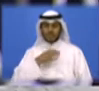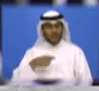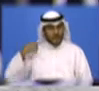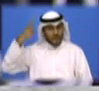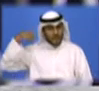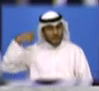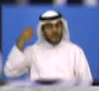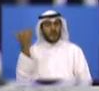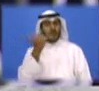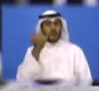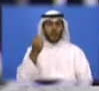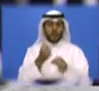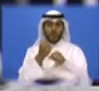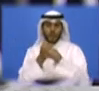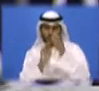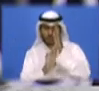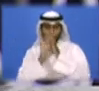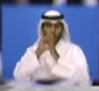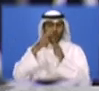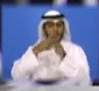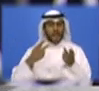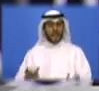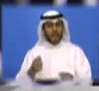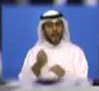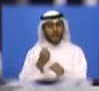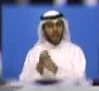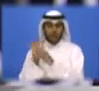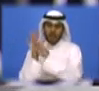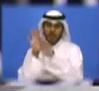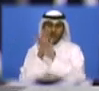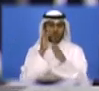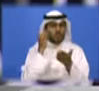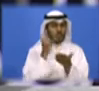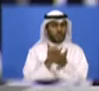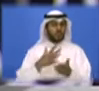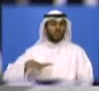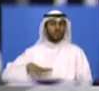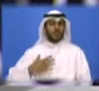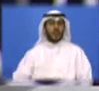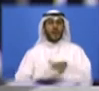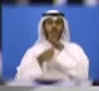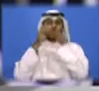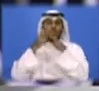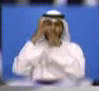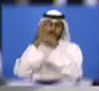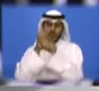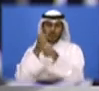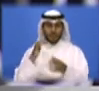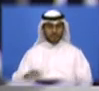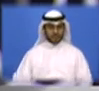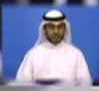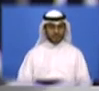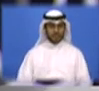ثقافية وفنية شاملة تحظى بدعم وتأييد من حضرة صاحب السمو أمير